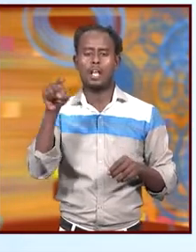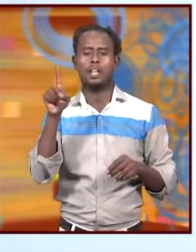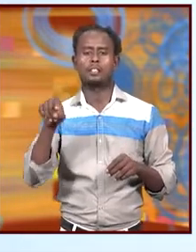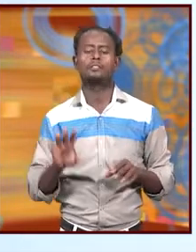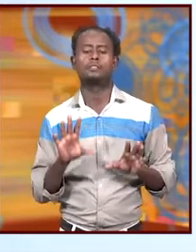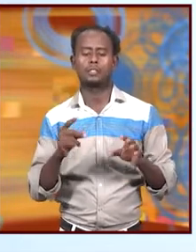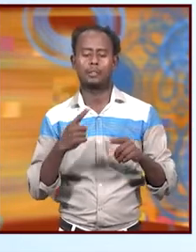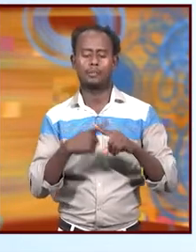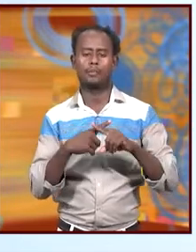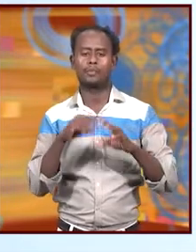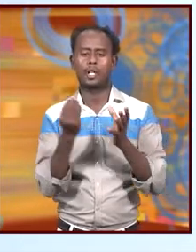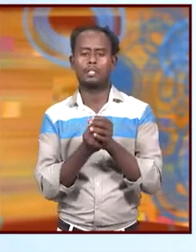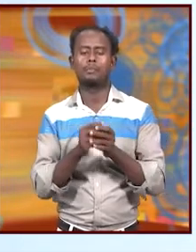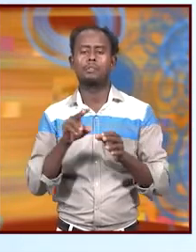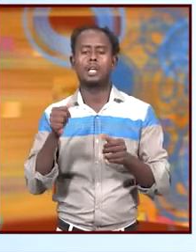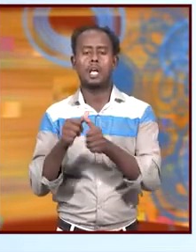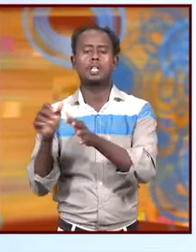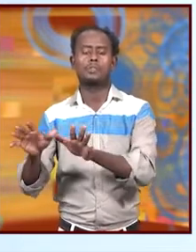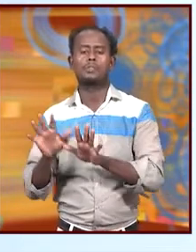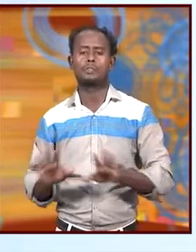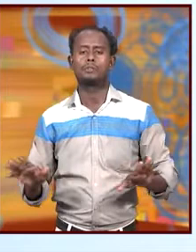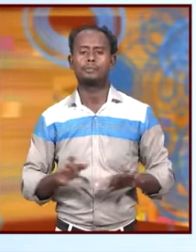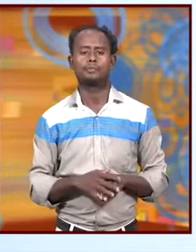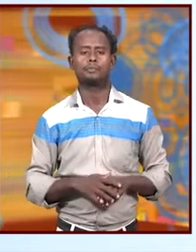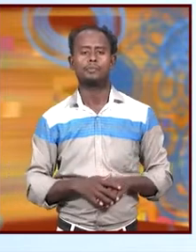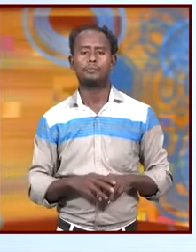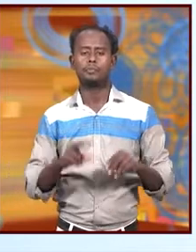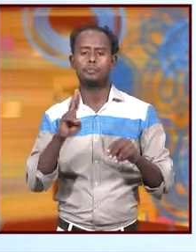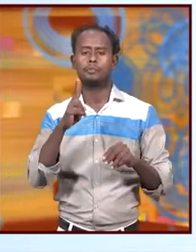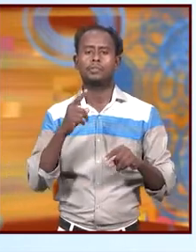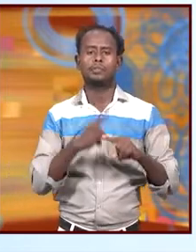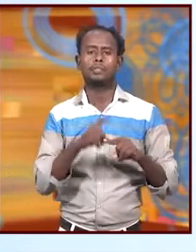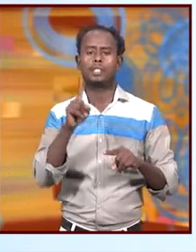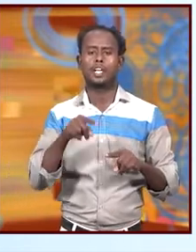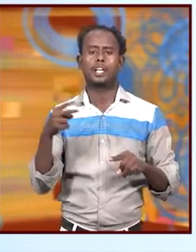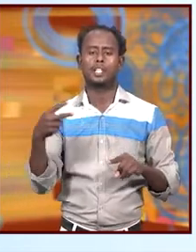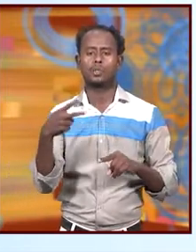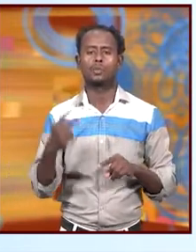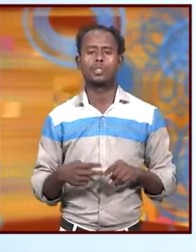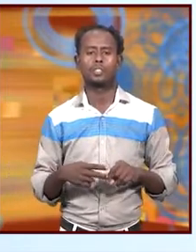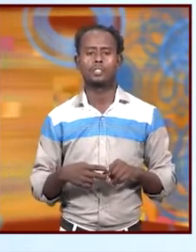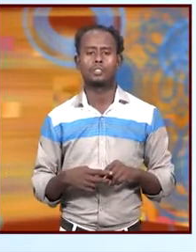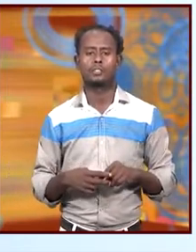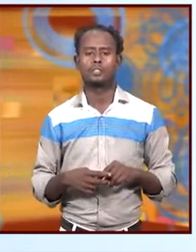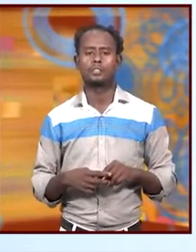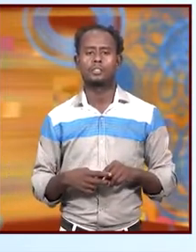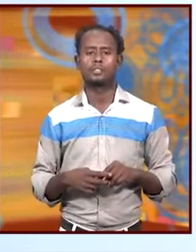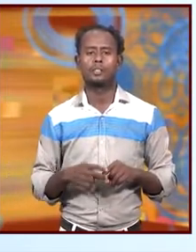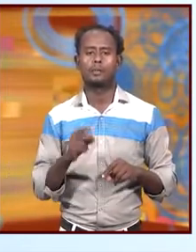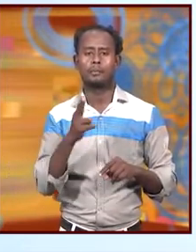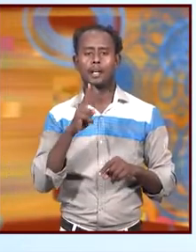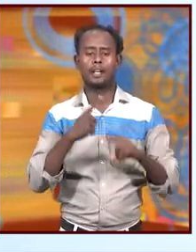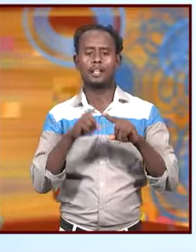ஆக L 12 பெருக்கல் B 7 இஸ் ஈக்குவல் டு 12